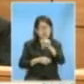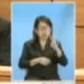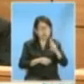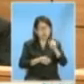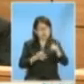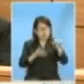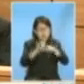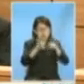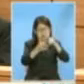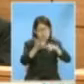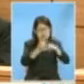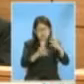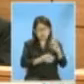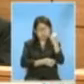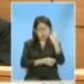จากการเลือกตั้งทั้งหมด